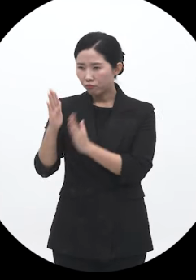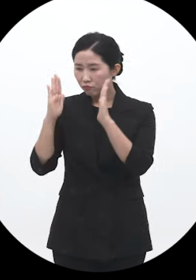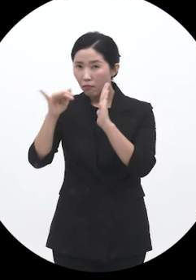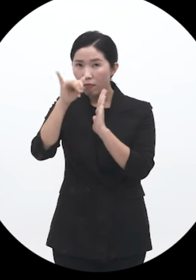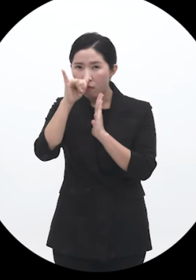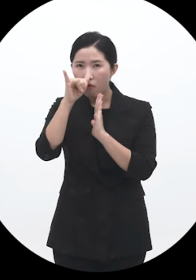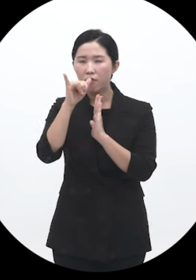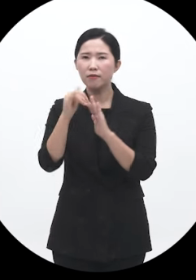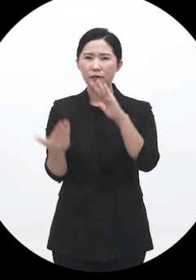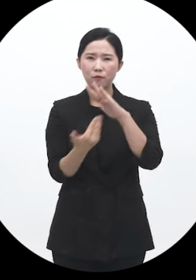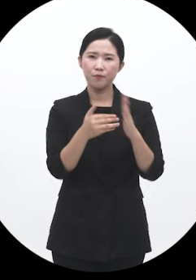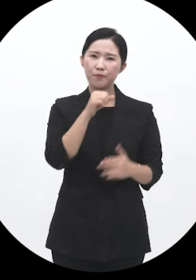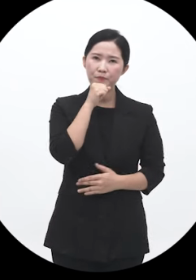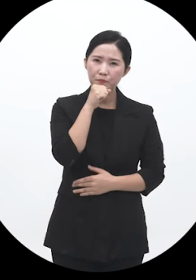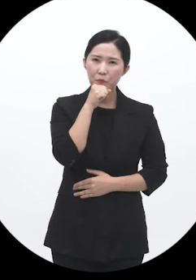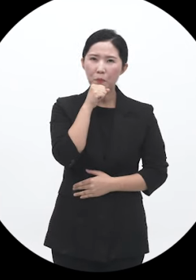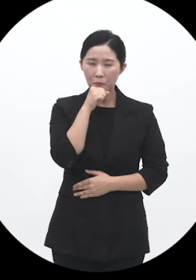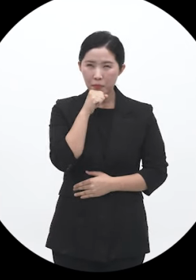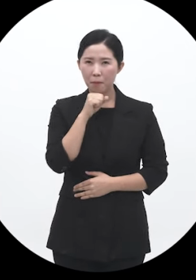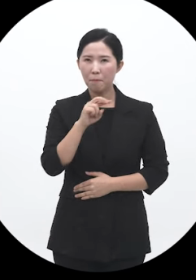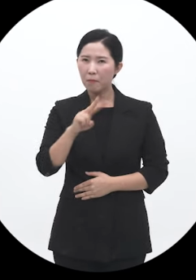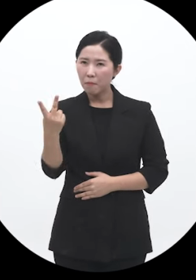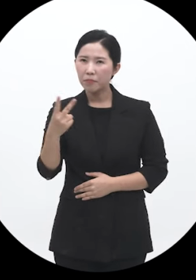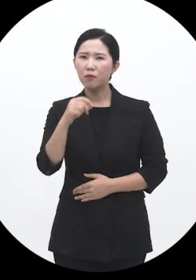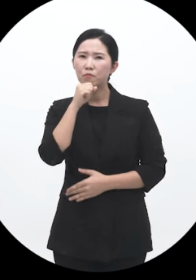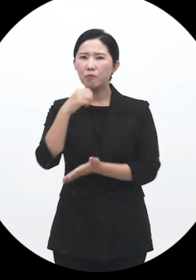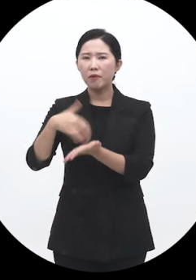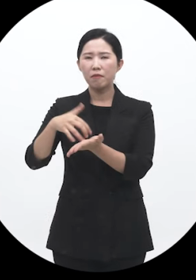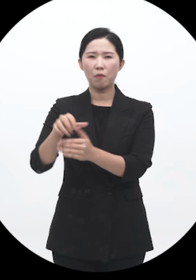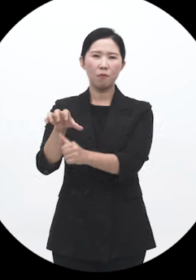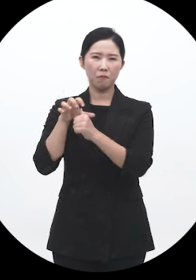성취도 환산 점수 및 학점이 반영됩니다.